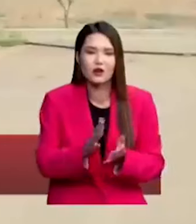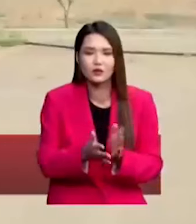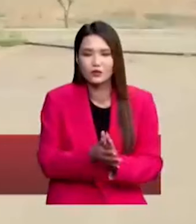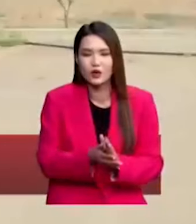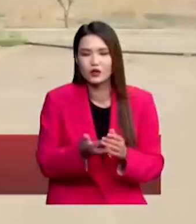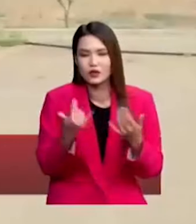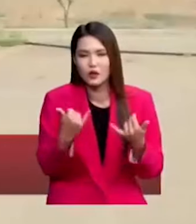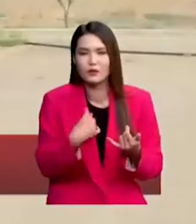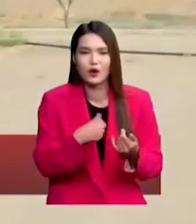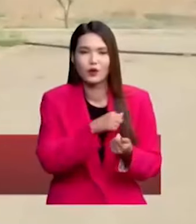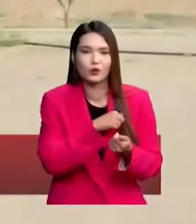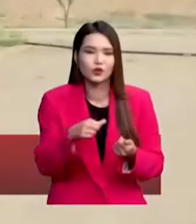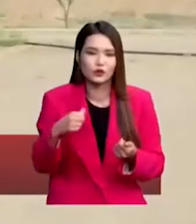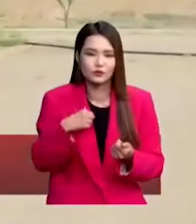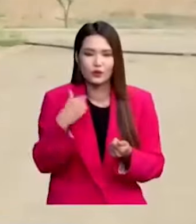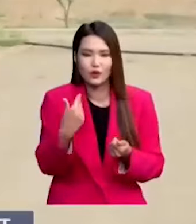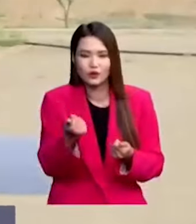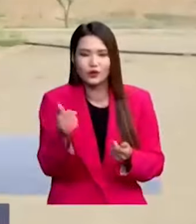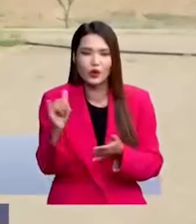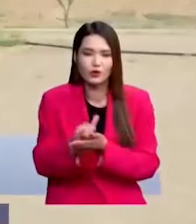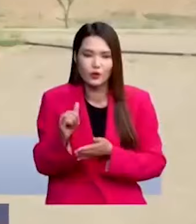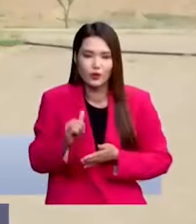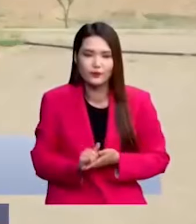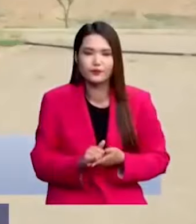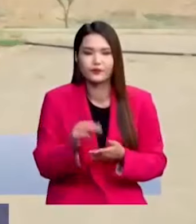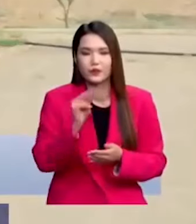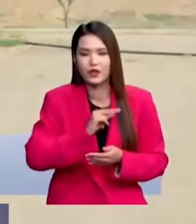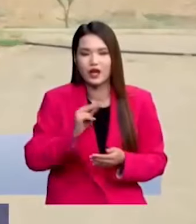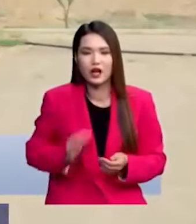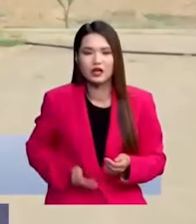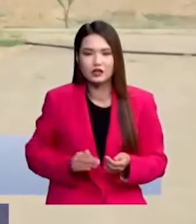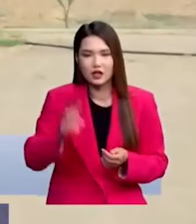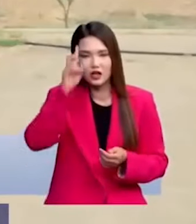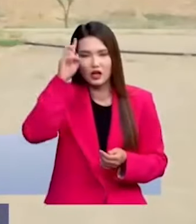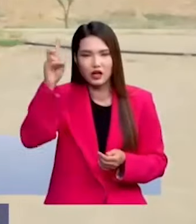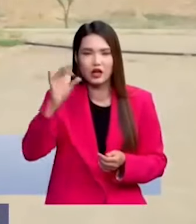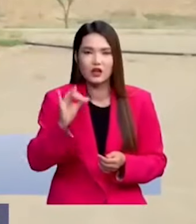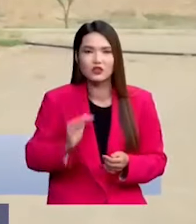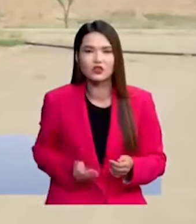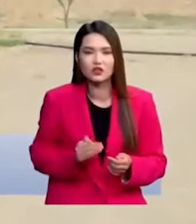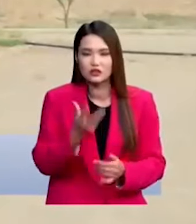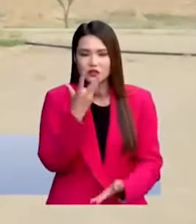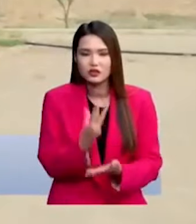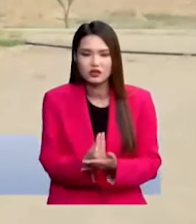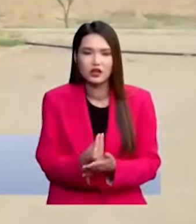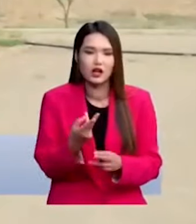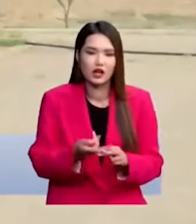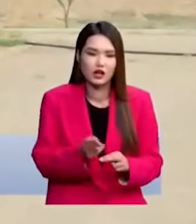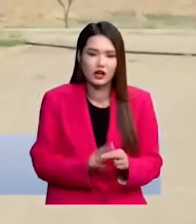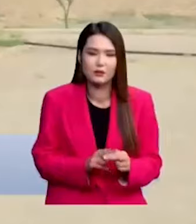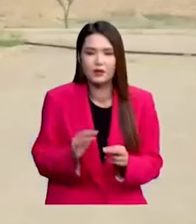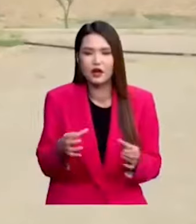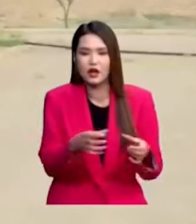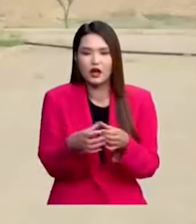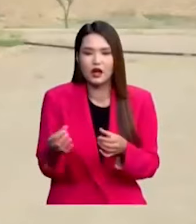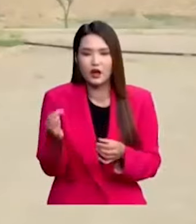На узмиздеге бұны естем на суд, что кондырғысы орналасқан, бұлтырғана сенімгерлік басқаруға берілген, әлекі жауапкершілігі шектеулі